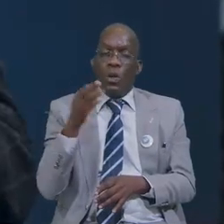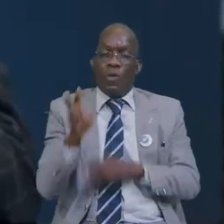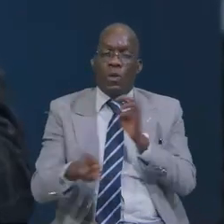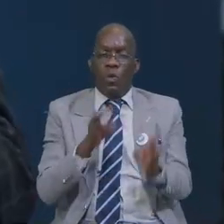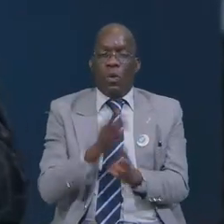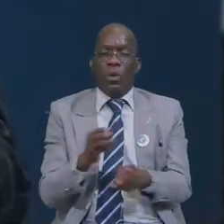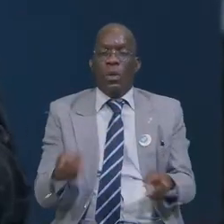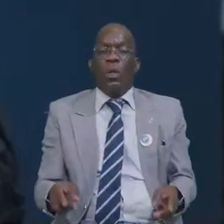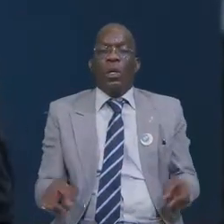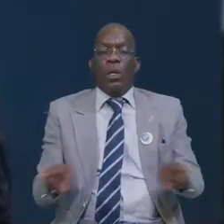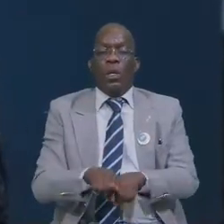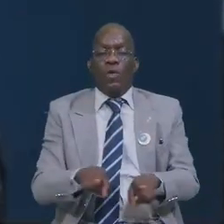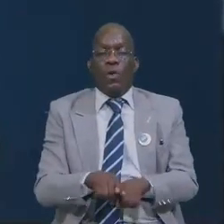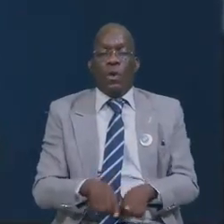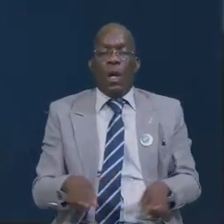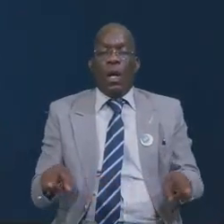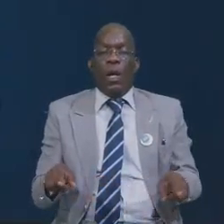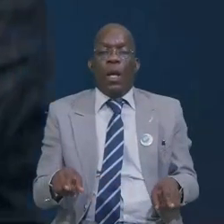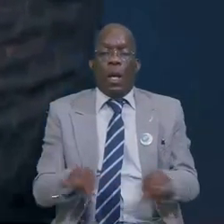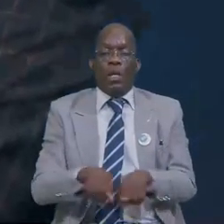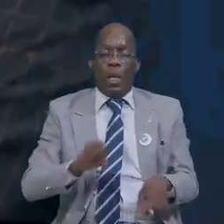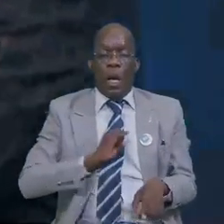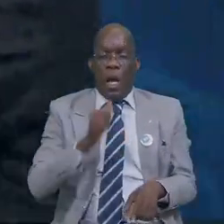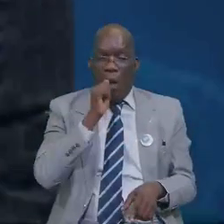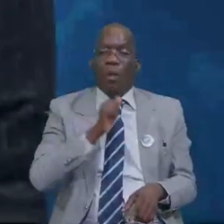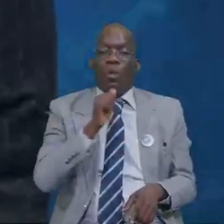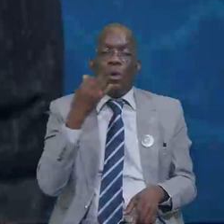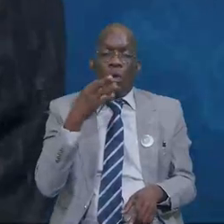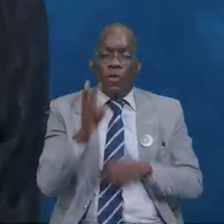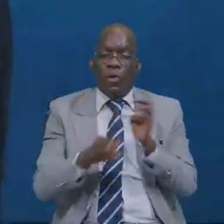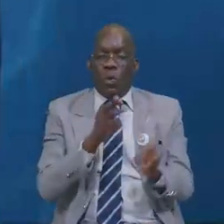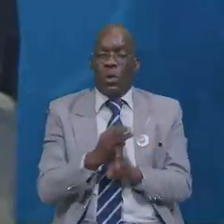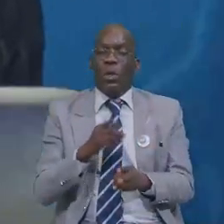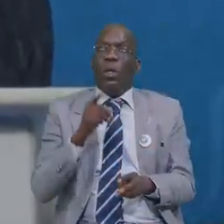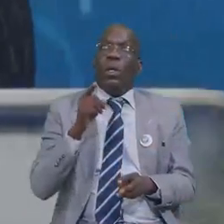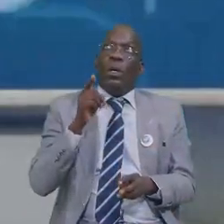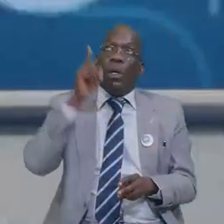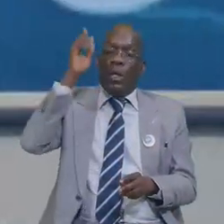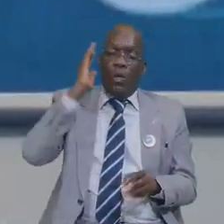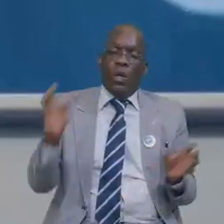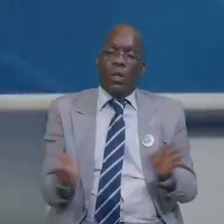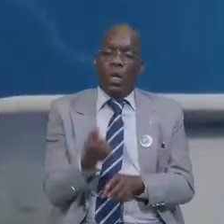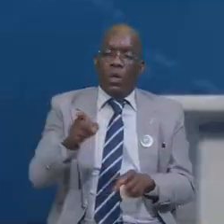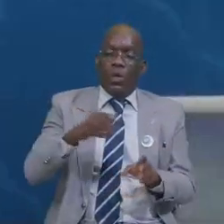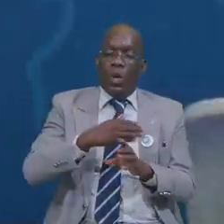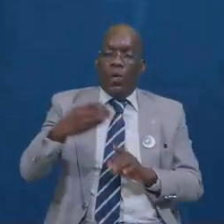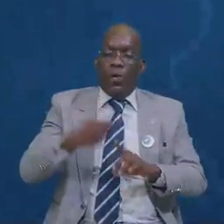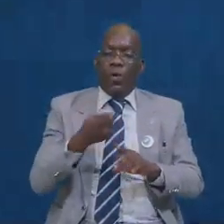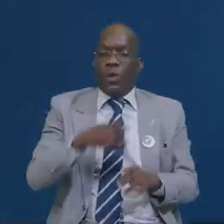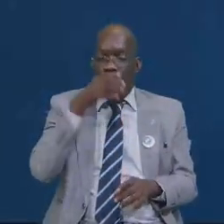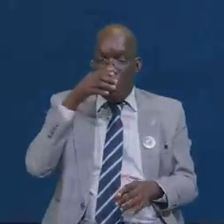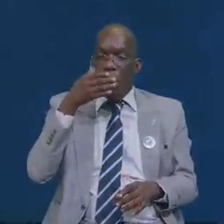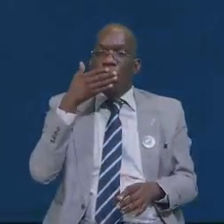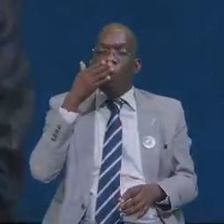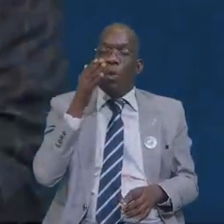monde comme je ne suis pas du monde. Il va te sortir de la pollution du